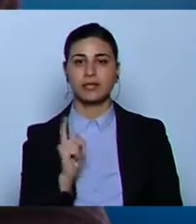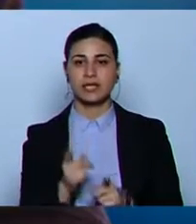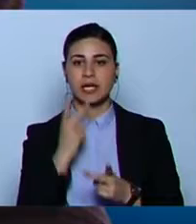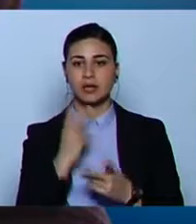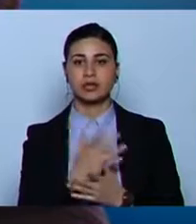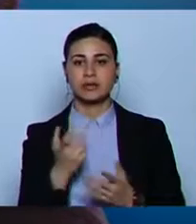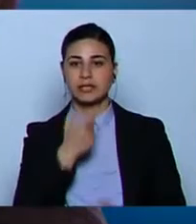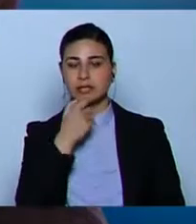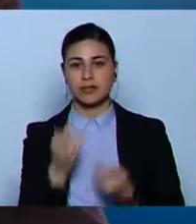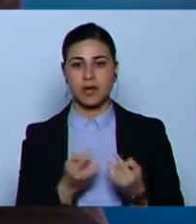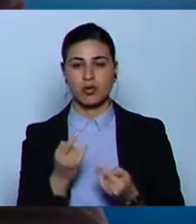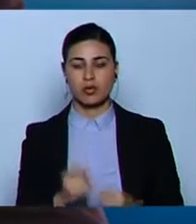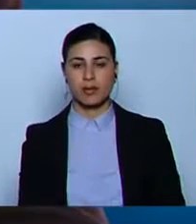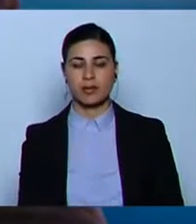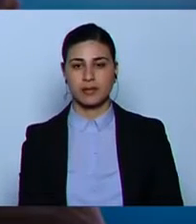სივრცის მაყურებლებს.